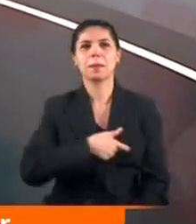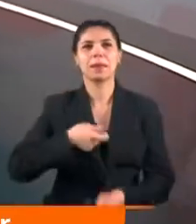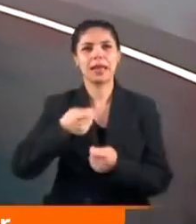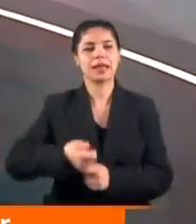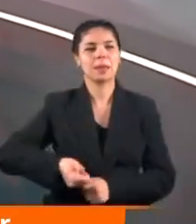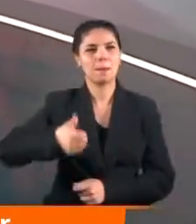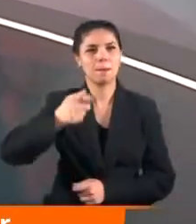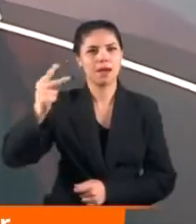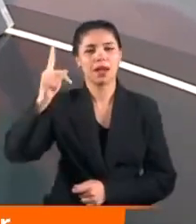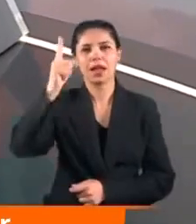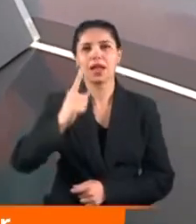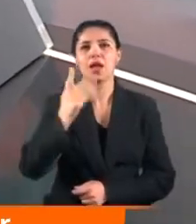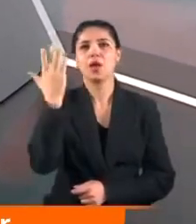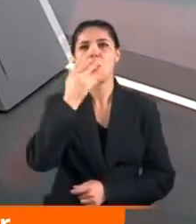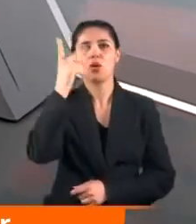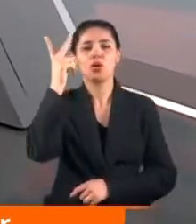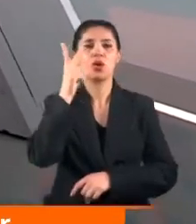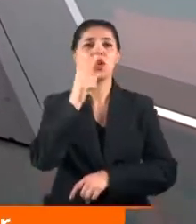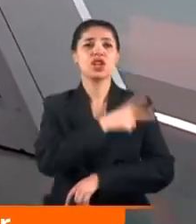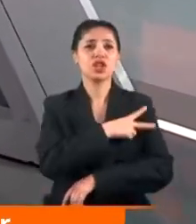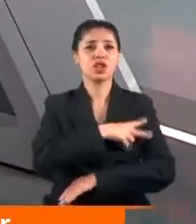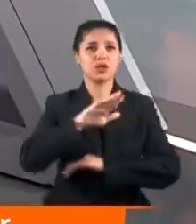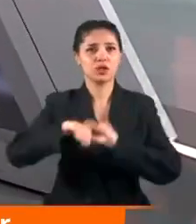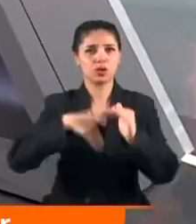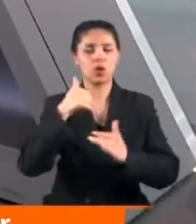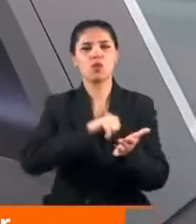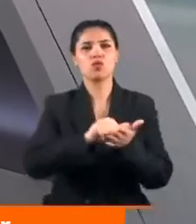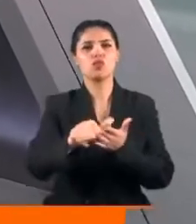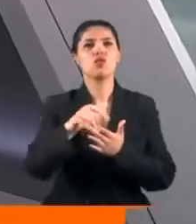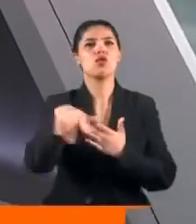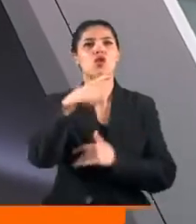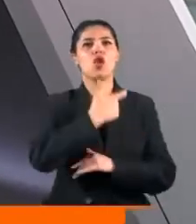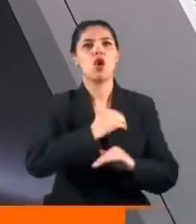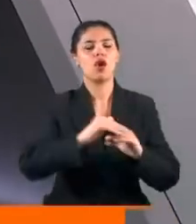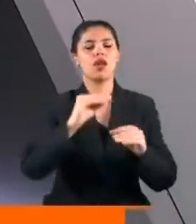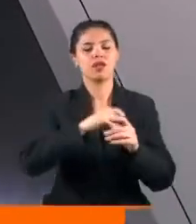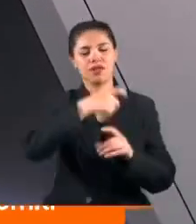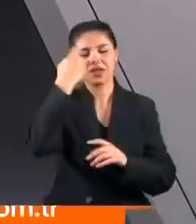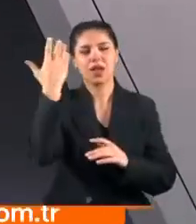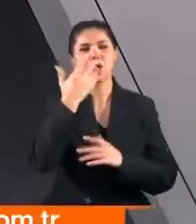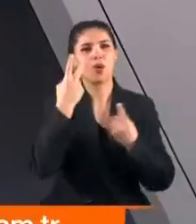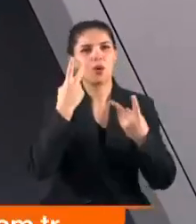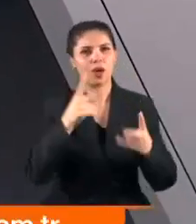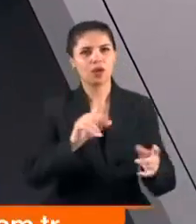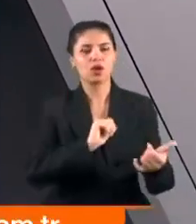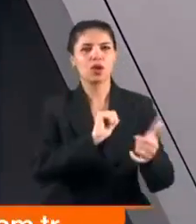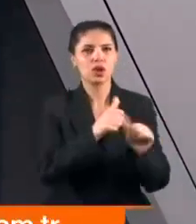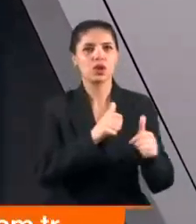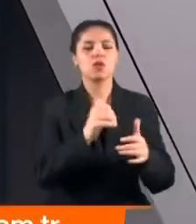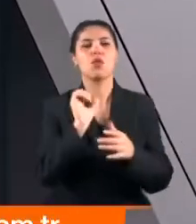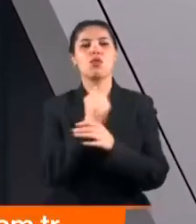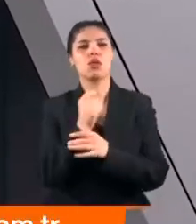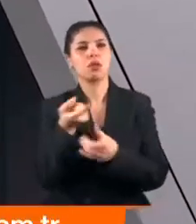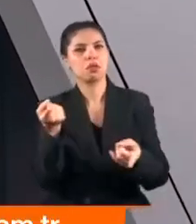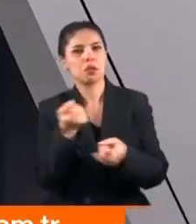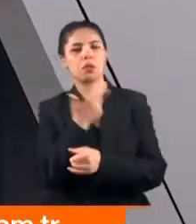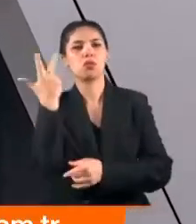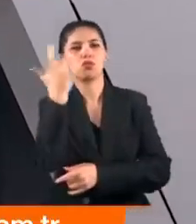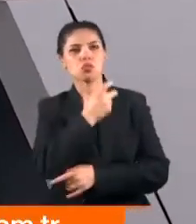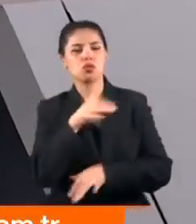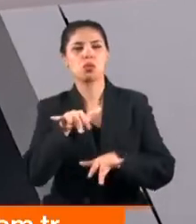Milli Eğitim Bakanlığı ilkokul 2. sınıftan itibaren tüm kademelerdeki öğrenciler için yaz okulu açıyor. Spordan görsel sanatlara,